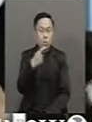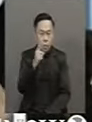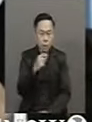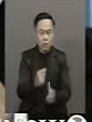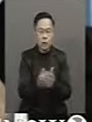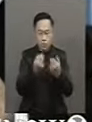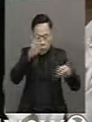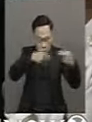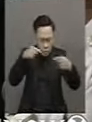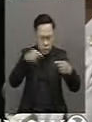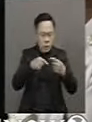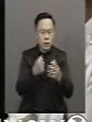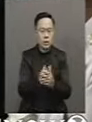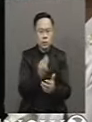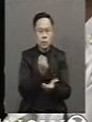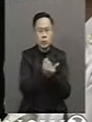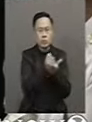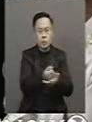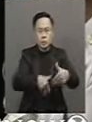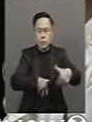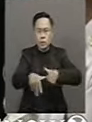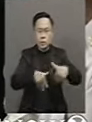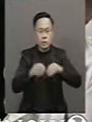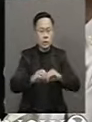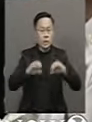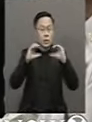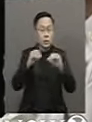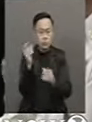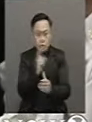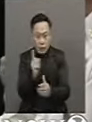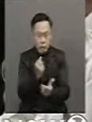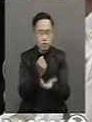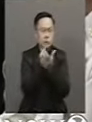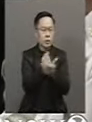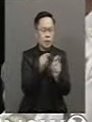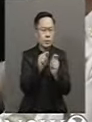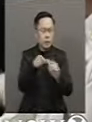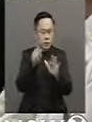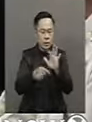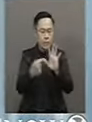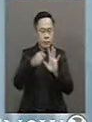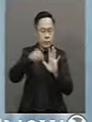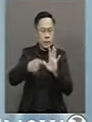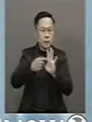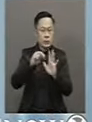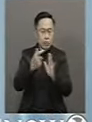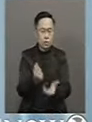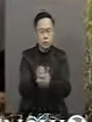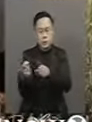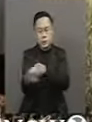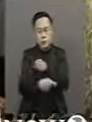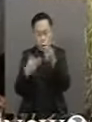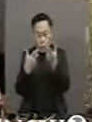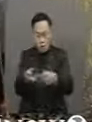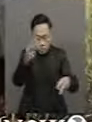ลักษ์ไปสำรวจไปติดตามมาตรการให้ความช่วยเหลือของรัฐที่ไปช่วยชาวบ้านป่าซางเกี่ยวข้าวนอกจากไปเกี่ยว